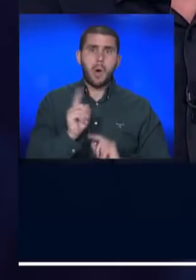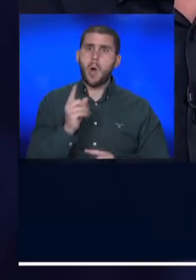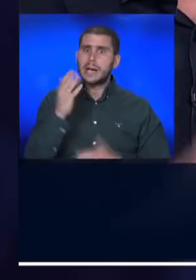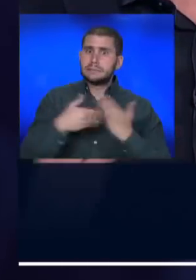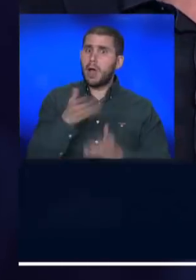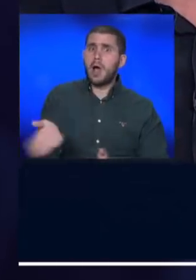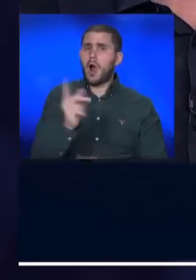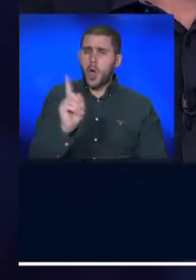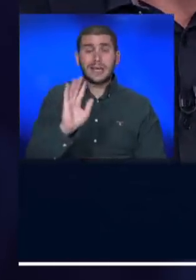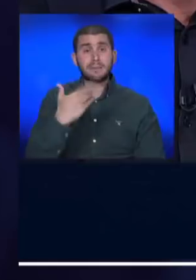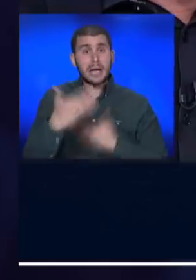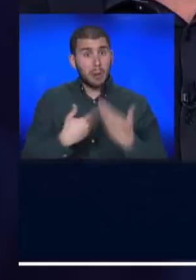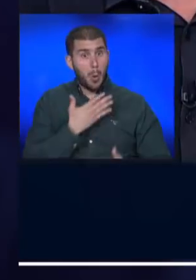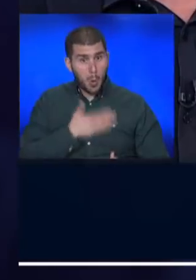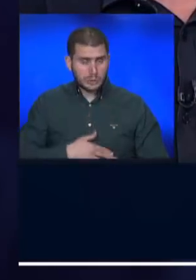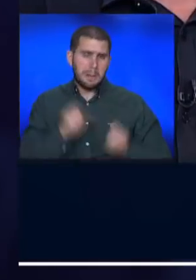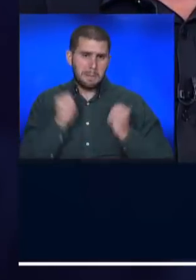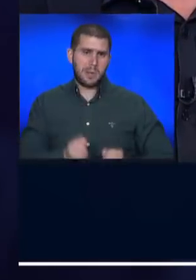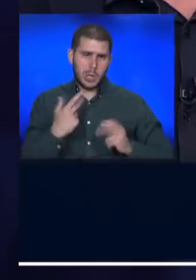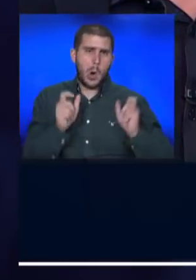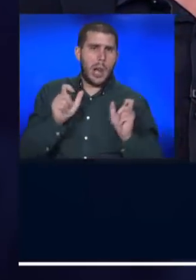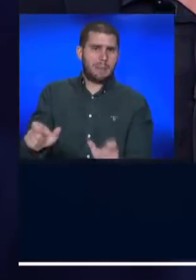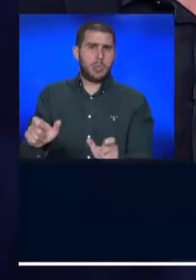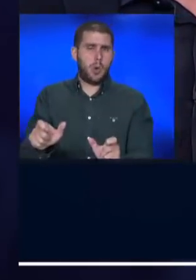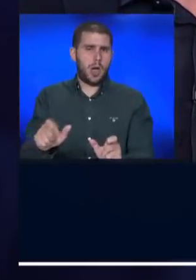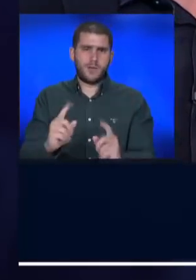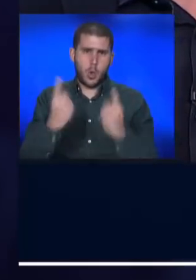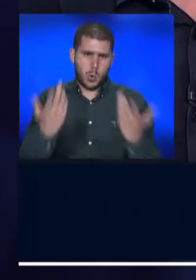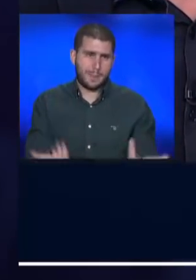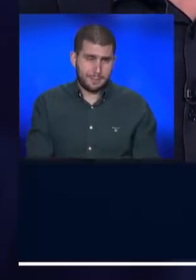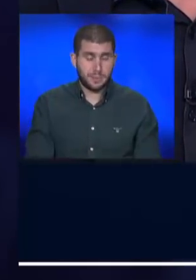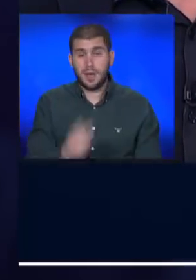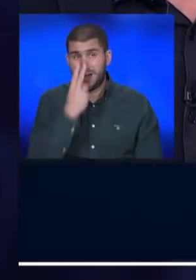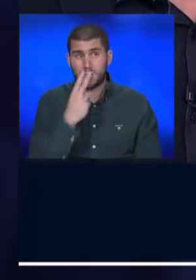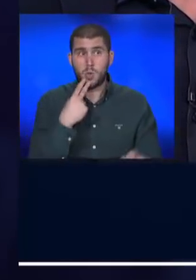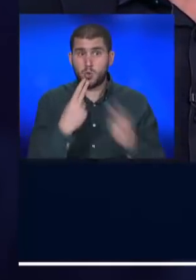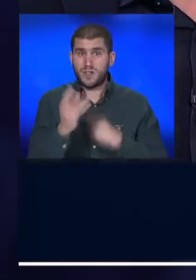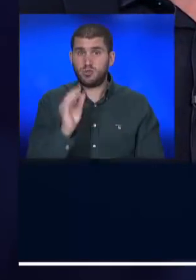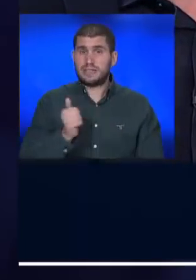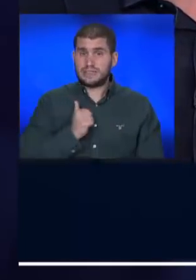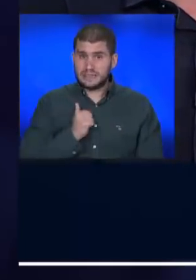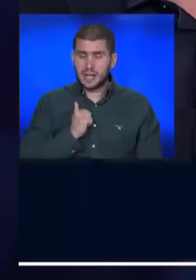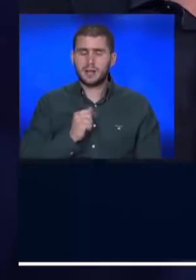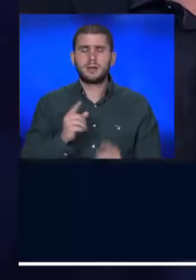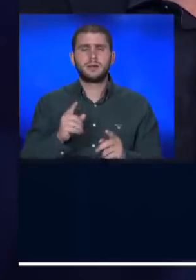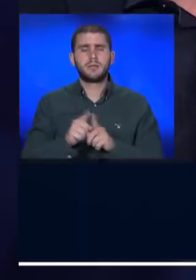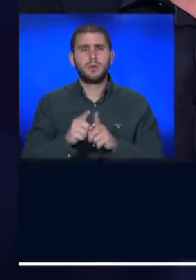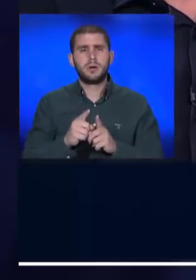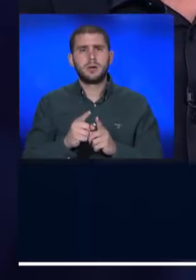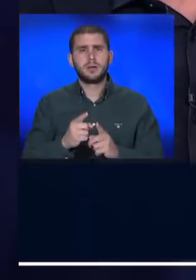היה רוצה, הירי הזה לא היה מתבצע. ראינו את התגובה של צהל, שיגור של פצצות